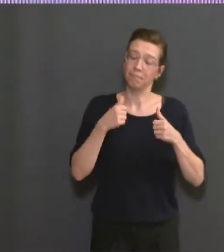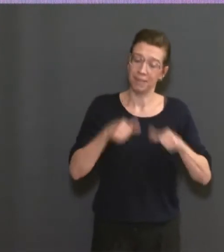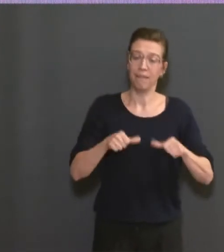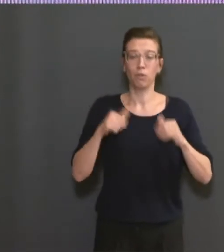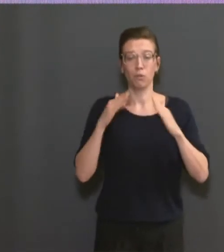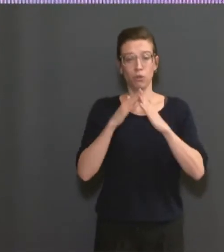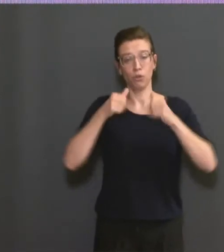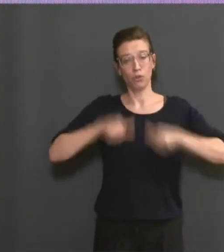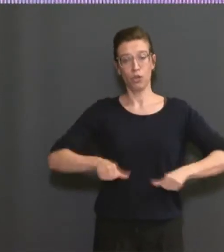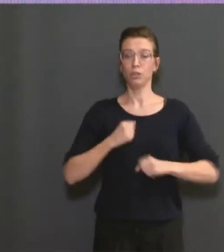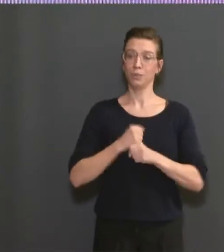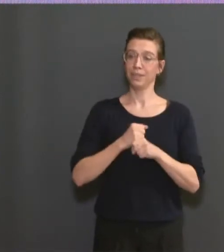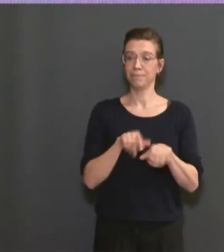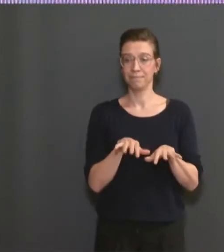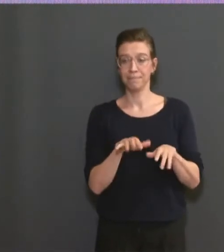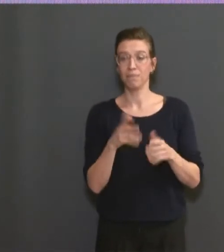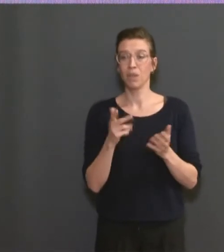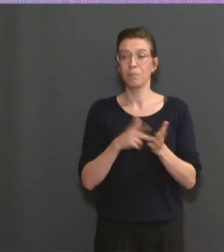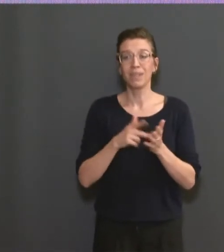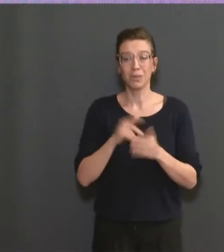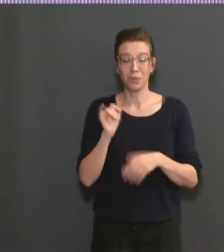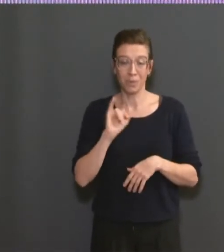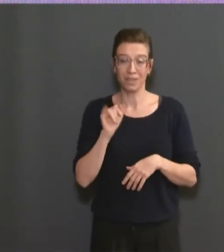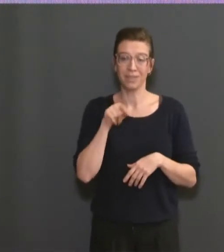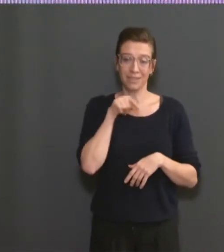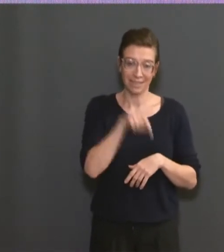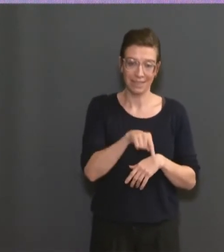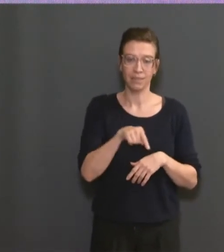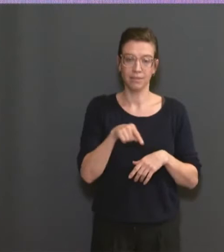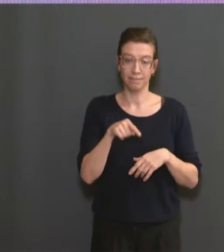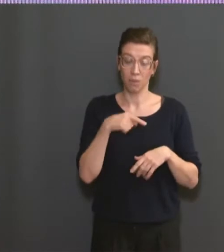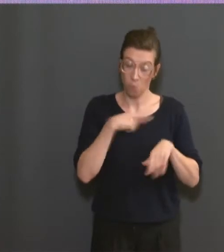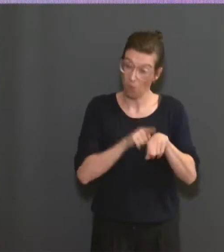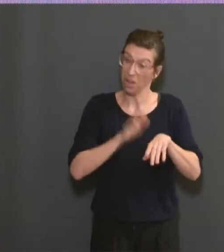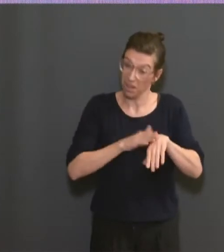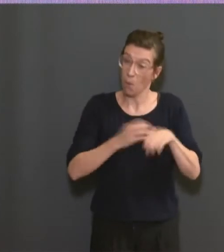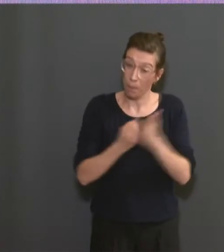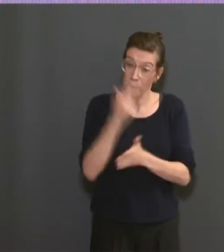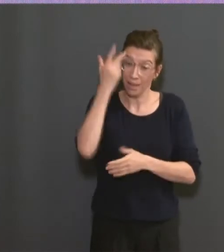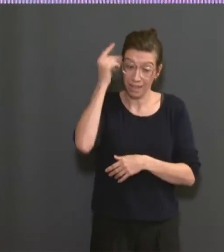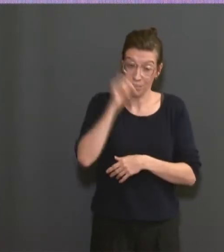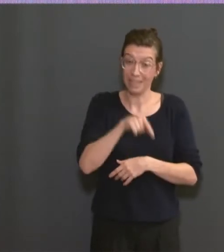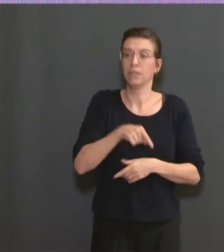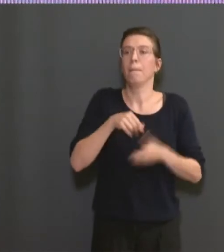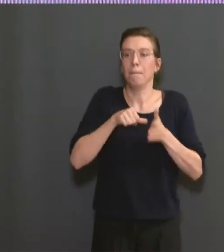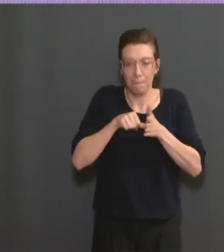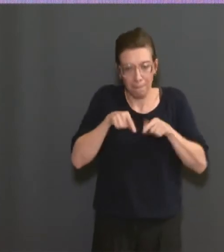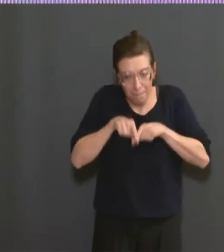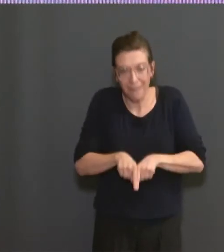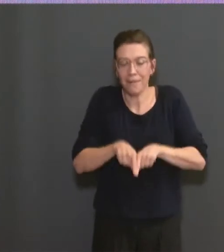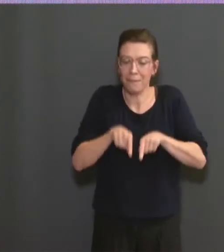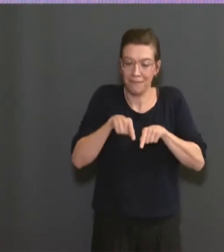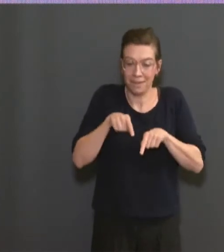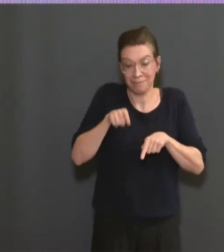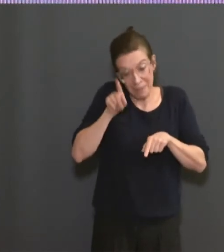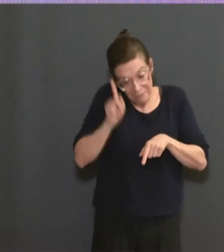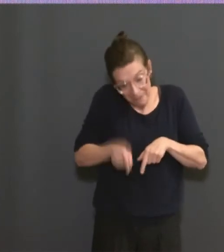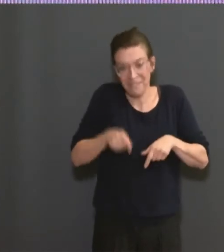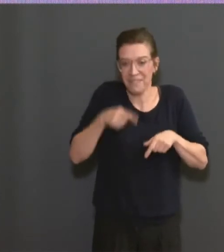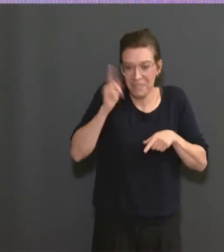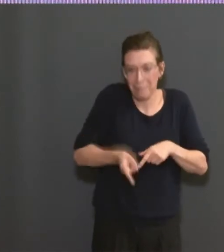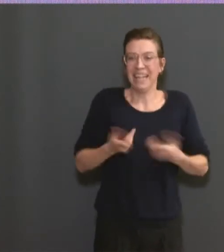telethuiswerk is nog steeds verplicht bij alle ondernemingen, verenigingen en diensten en dit voor alle